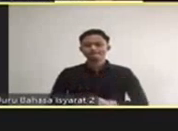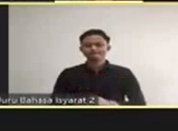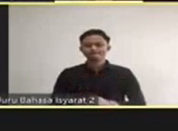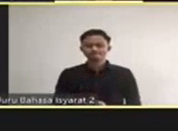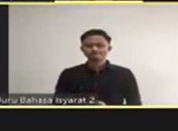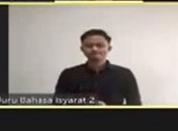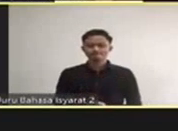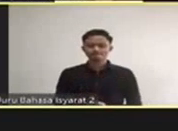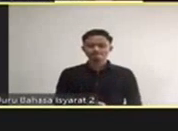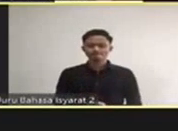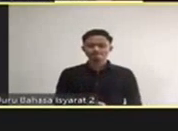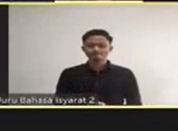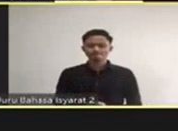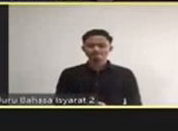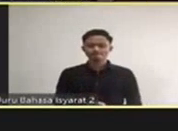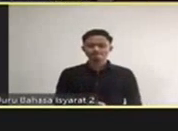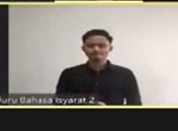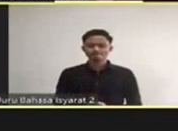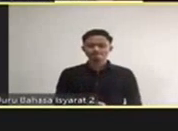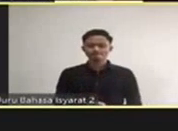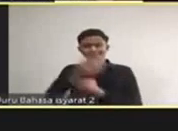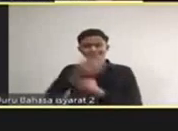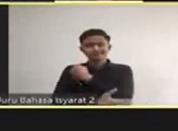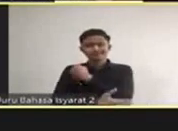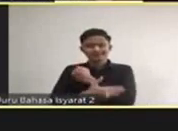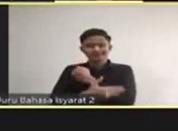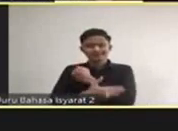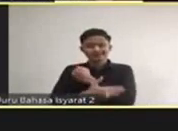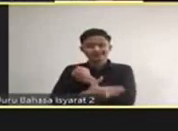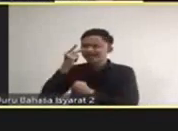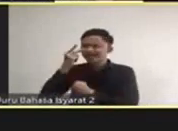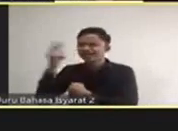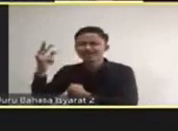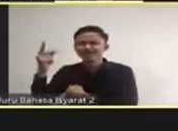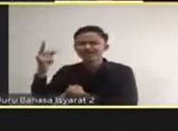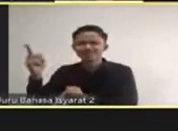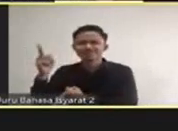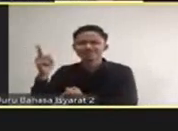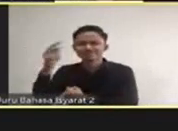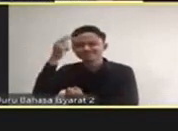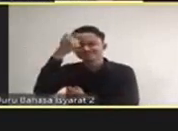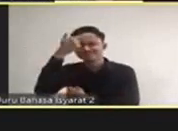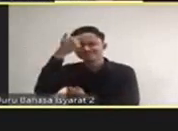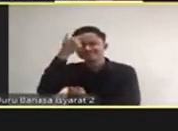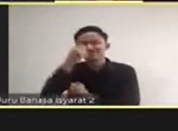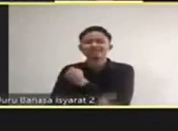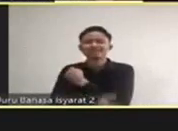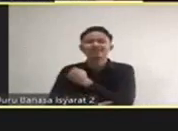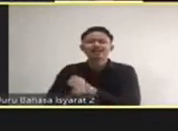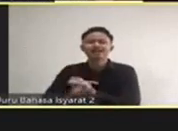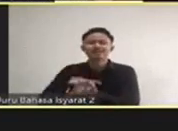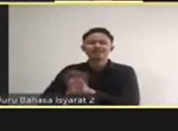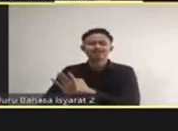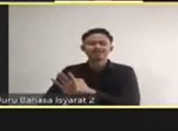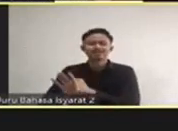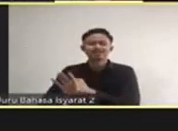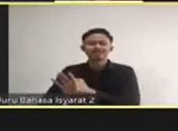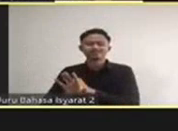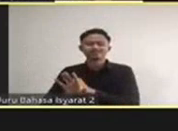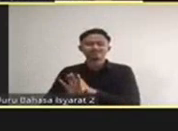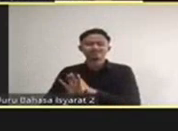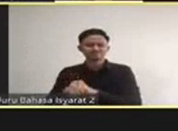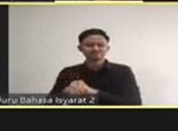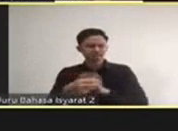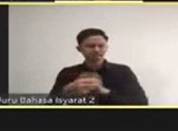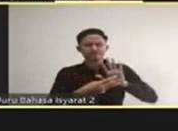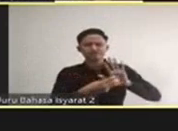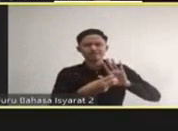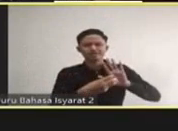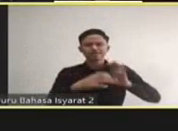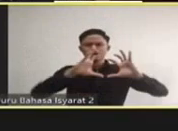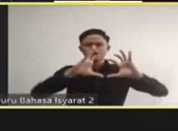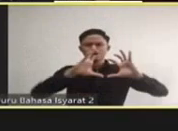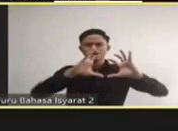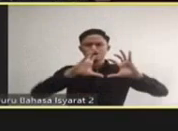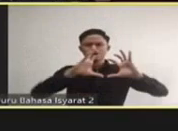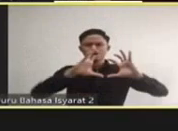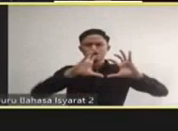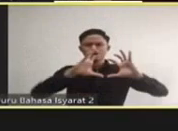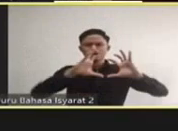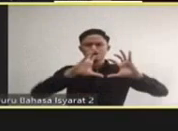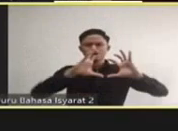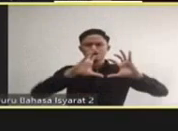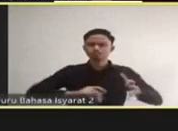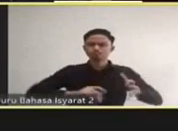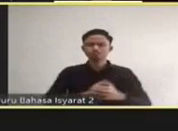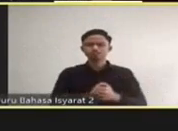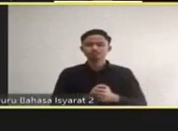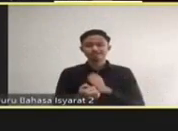lain, betul. Jadi ini adalah satu masalah yang global gitu. Tidak ada negara yang betul-betul